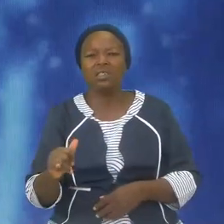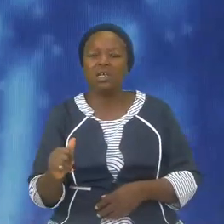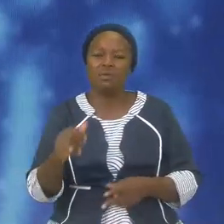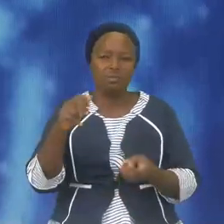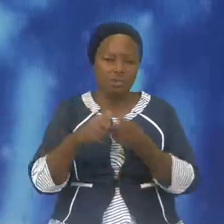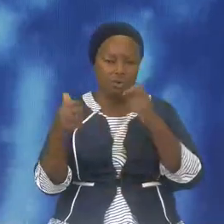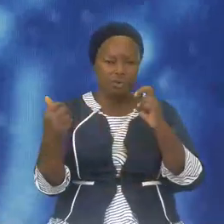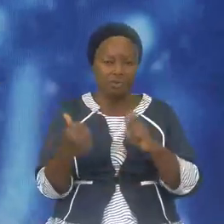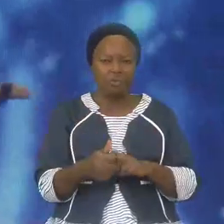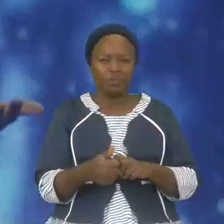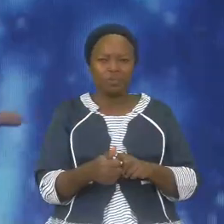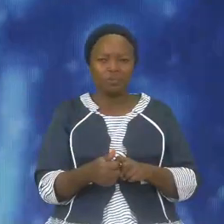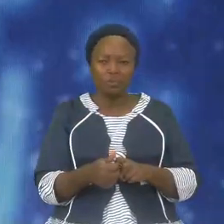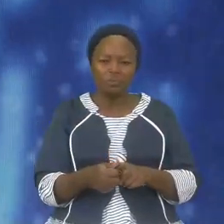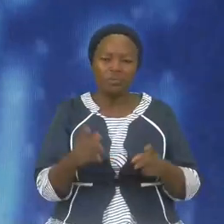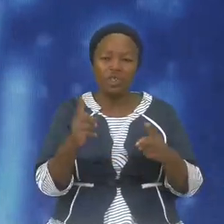honte éternelle.